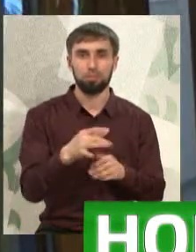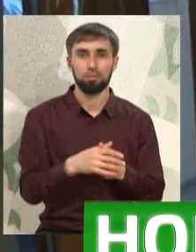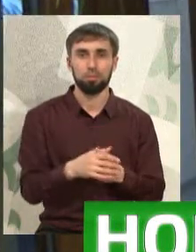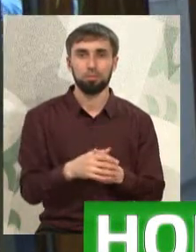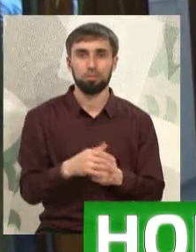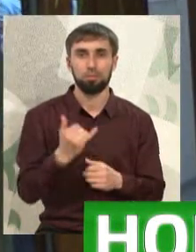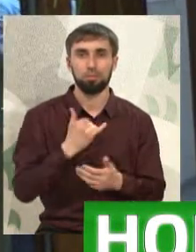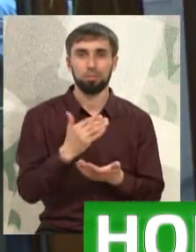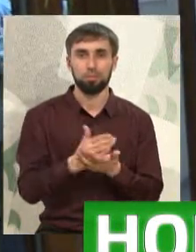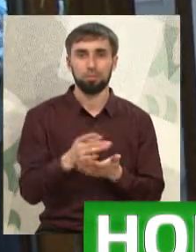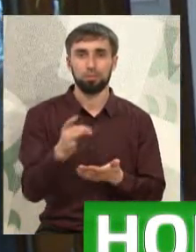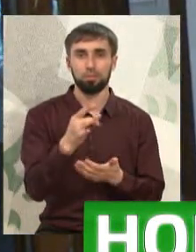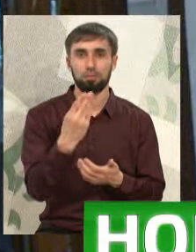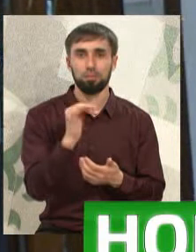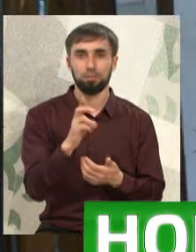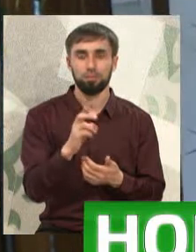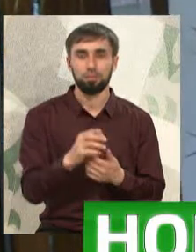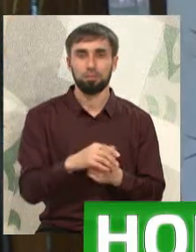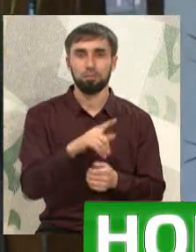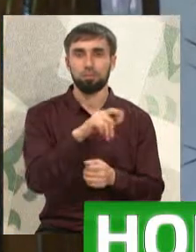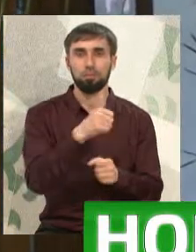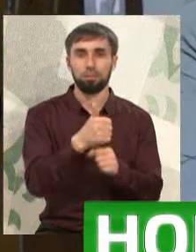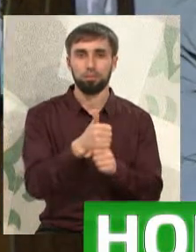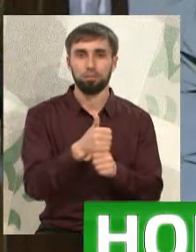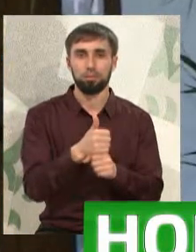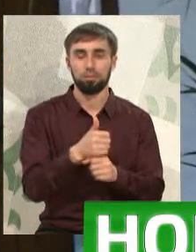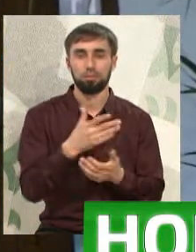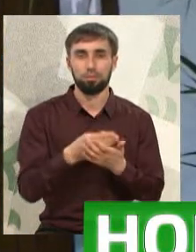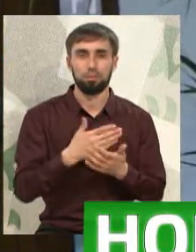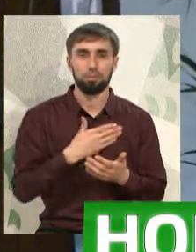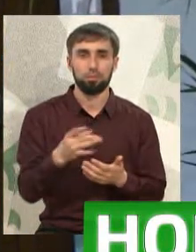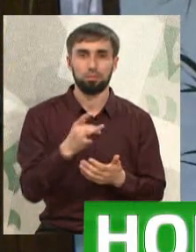у нас есть региональный штаб, который возглавляет глава нашей республики.